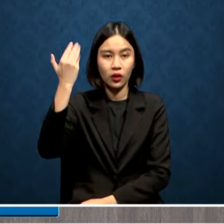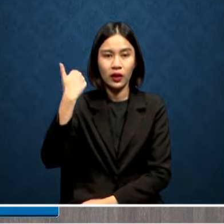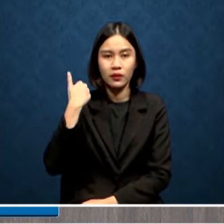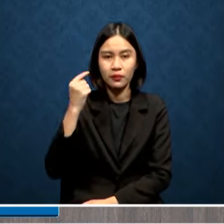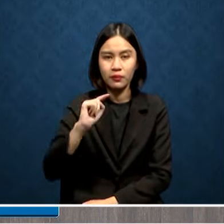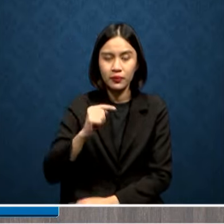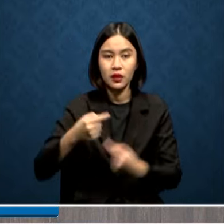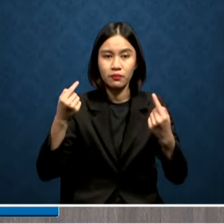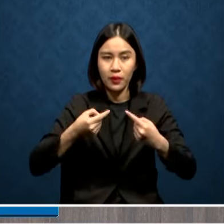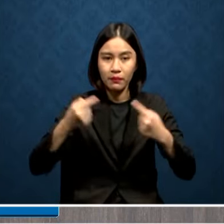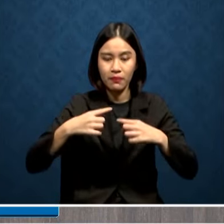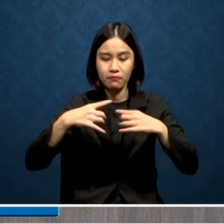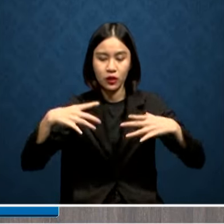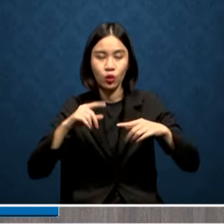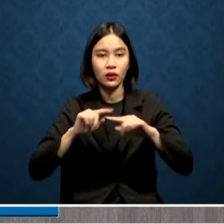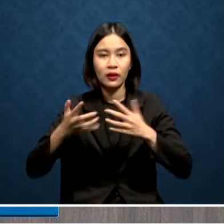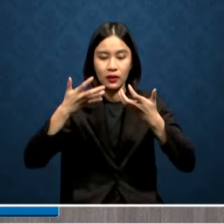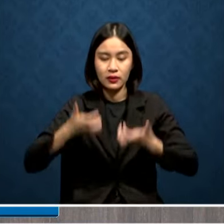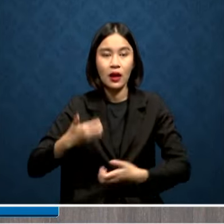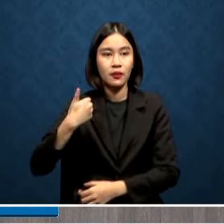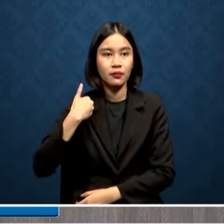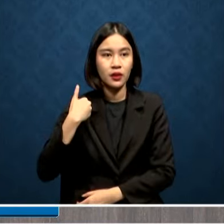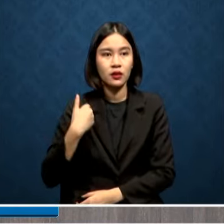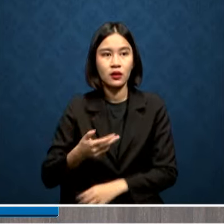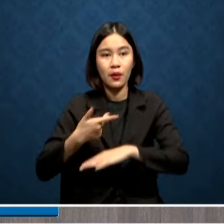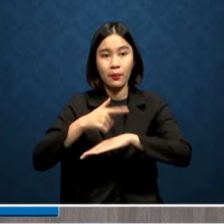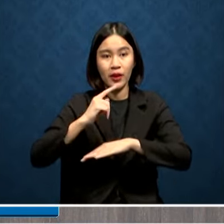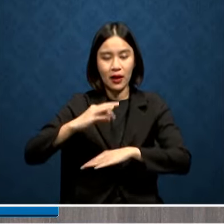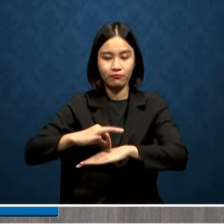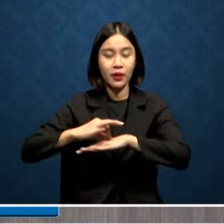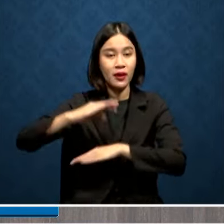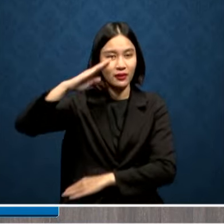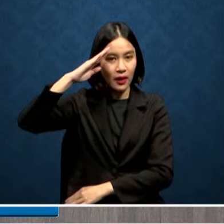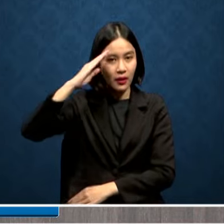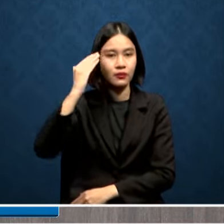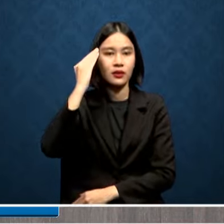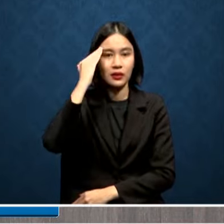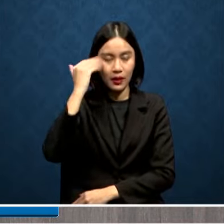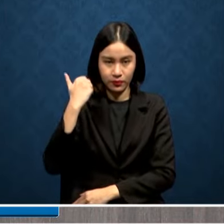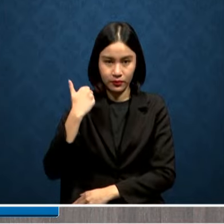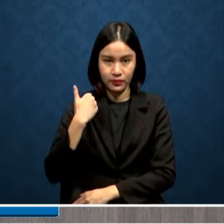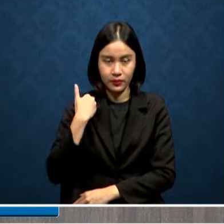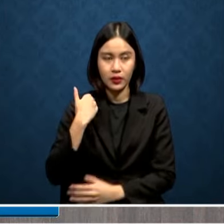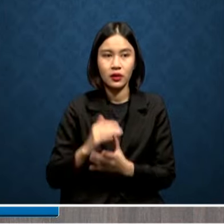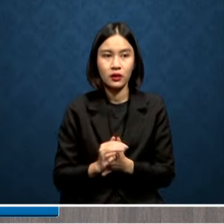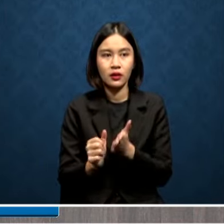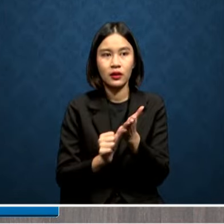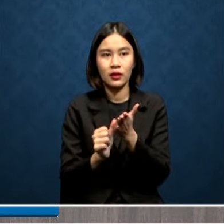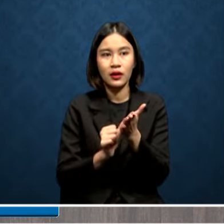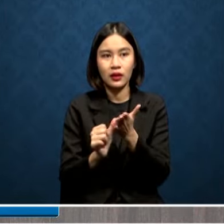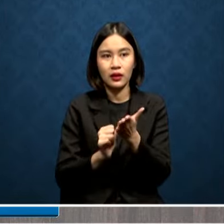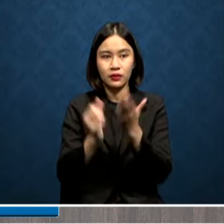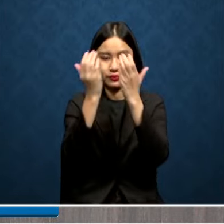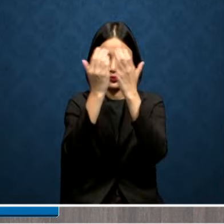ความขัดแย้งอย่างหรุงแรงท่านประธานรับราชการทหารท่านคงทราบดีการแก้ไขรัฐธรรมนูญ